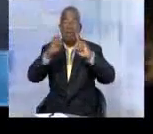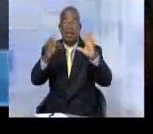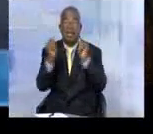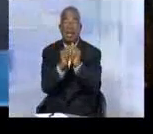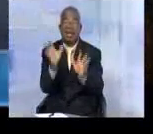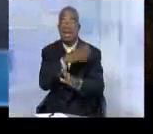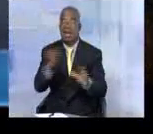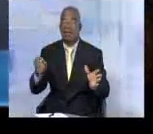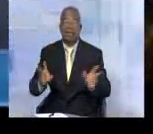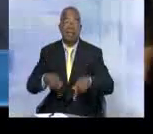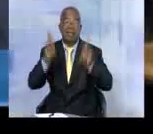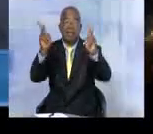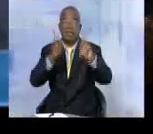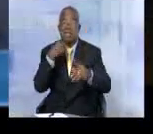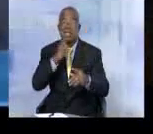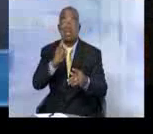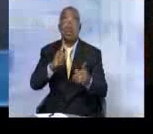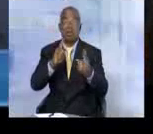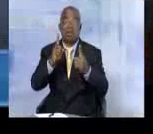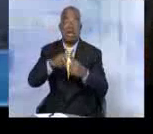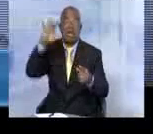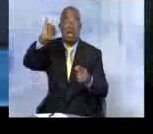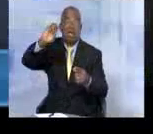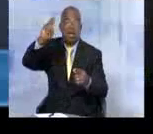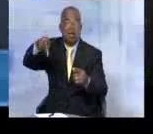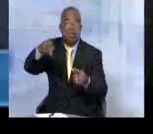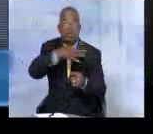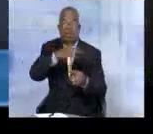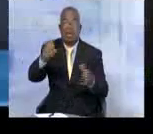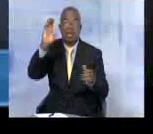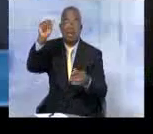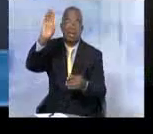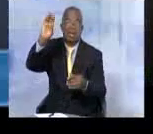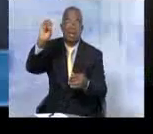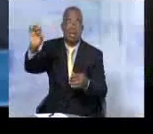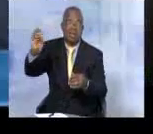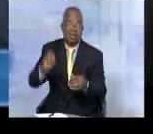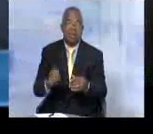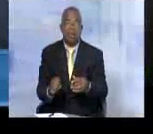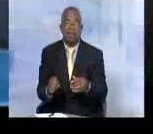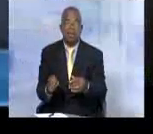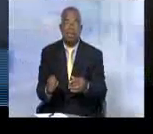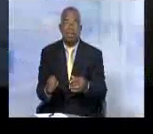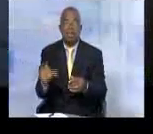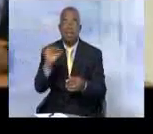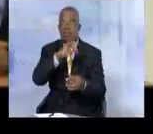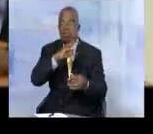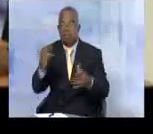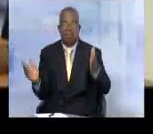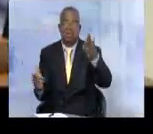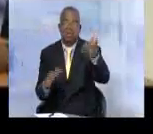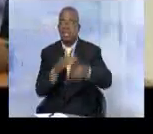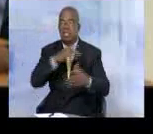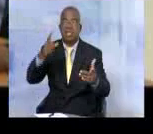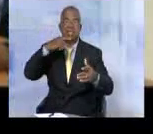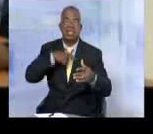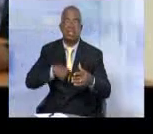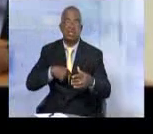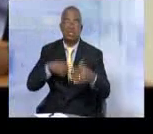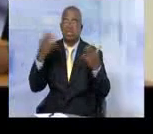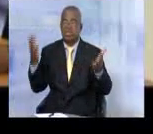à Bobo. Les jeunes gens ont accepté de s'asseoir ensemble et se parler franchement. Il y a plusieurs points sur lesquels ils ne sont pas d'accord,